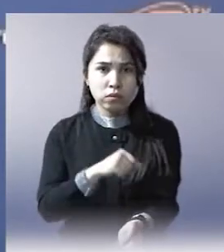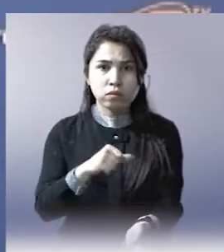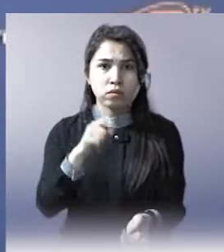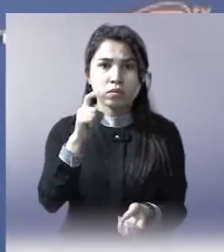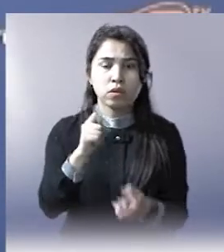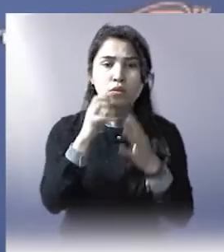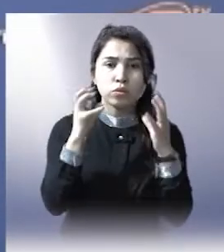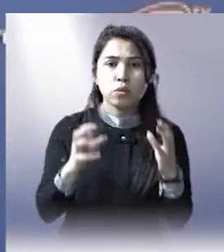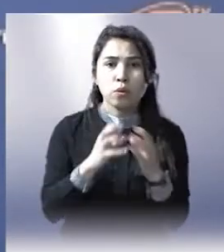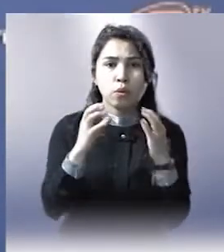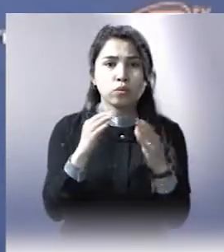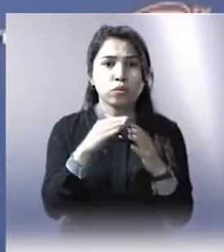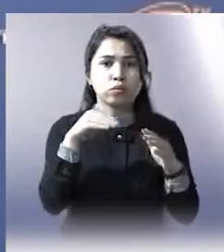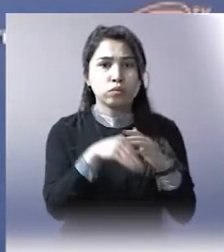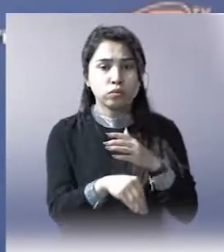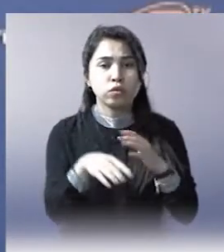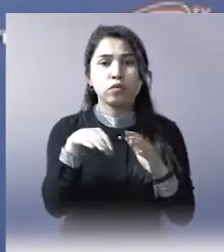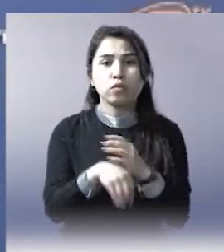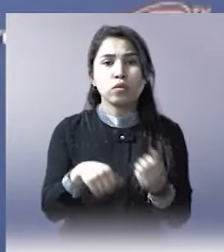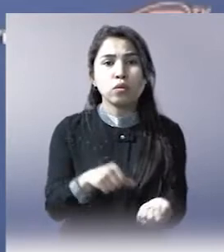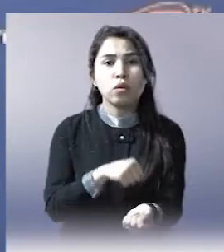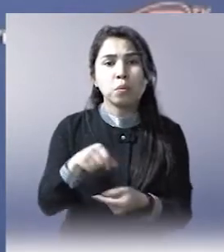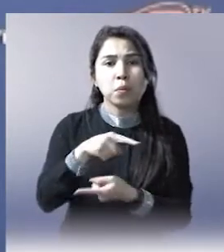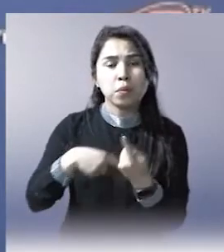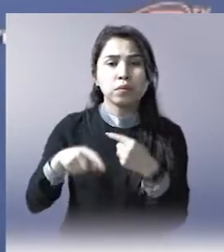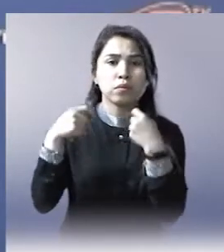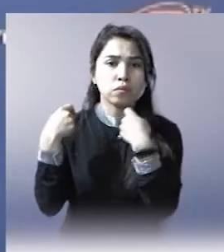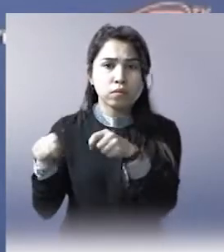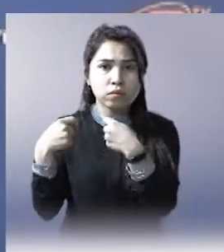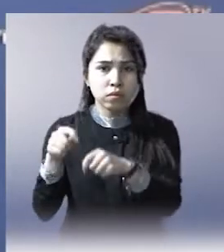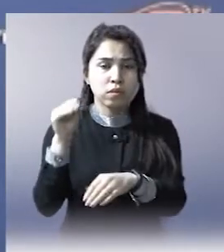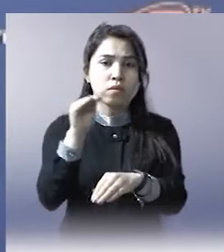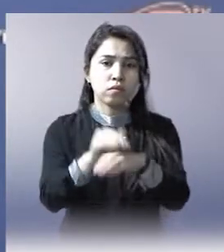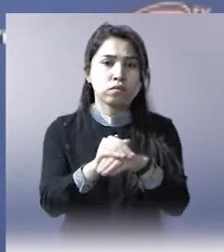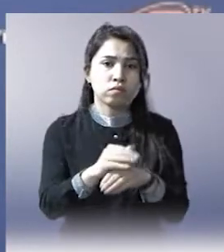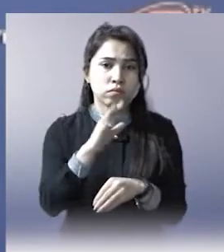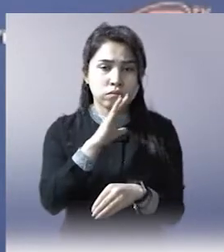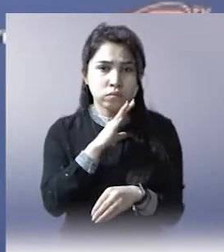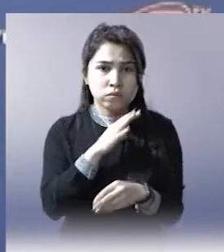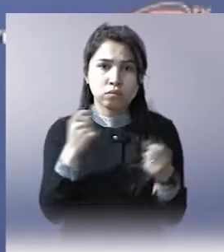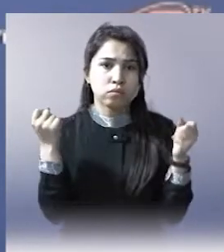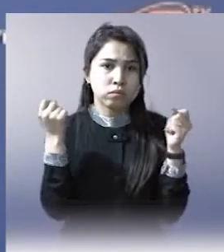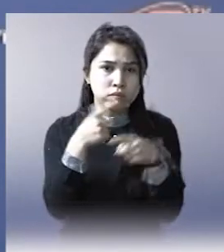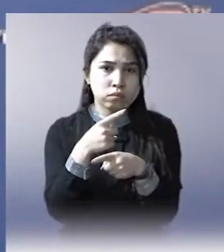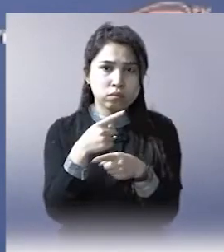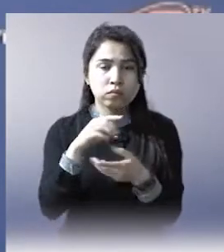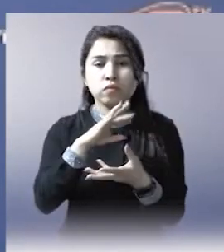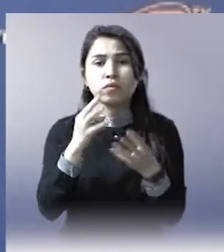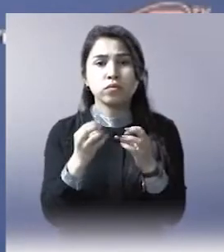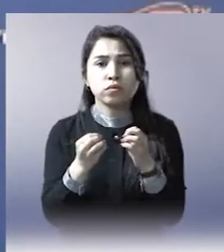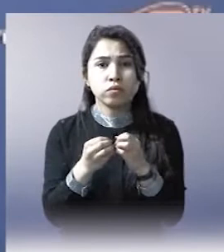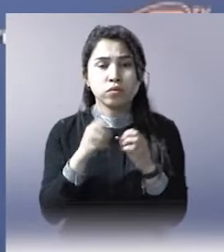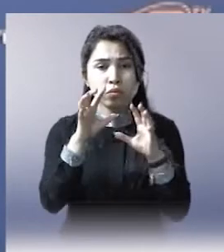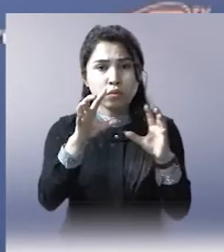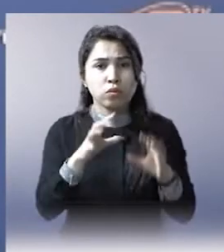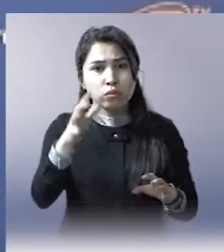ірі көлемде сақтаған үшін және есірткі затын сату деректілері анықталған және де притон анықталған. Жалпы